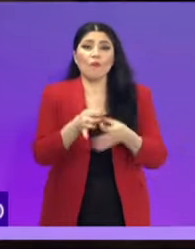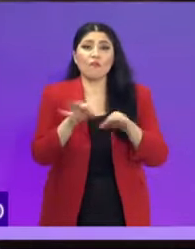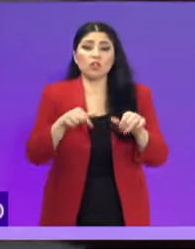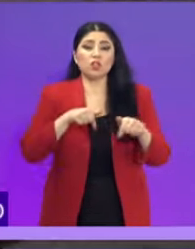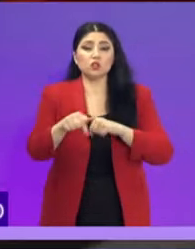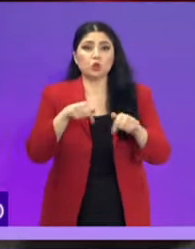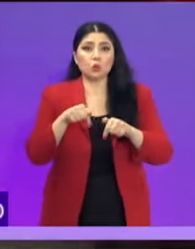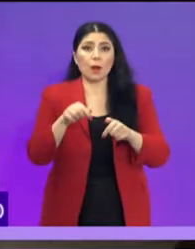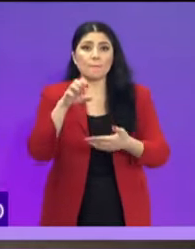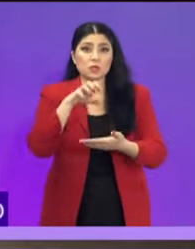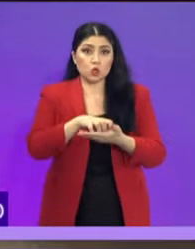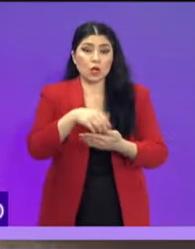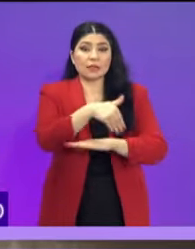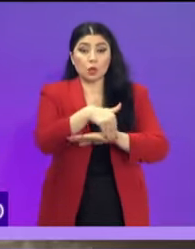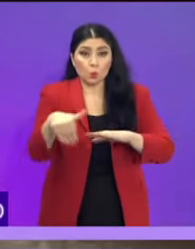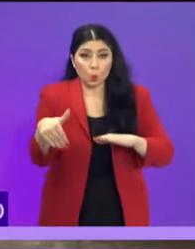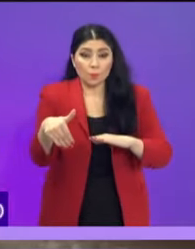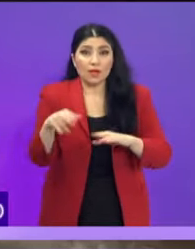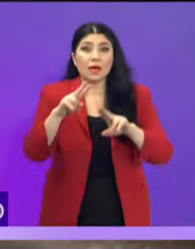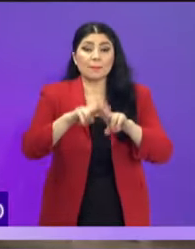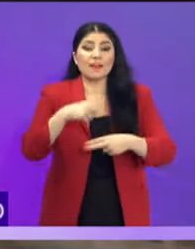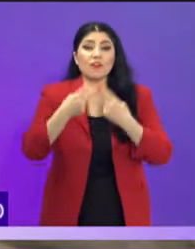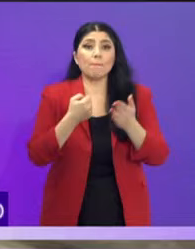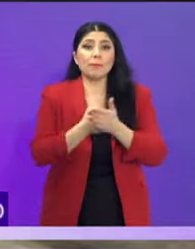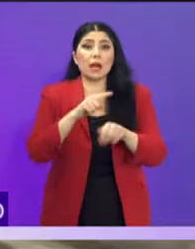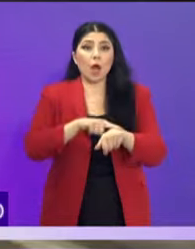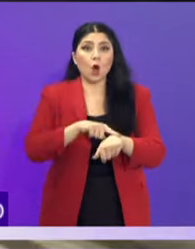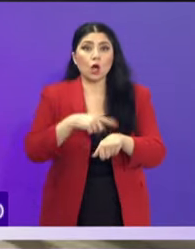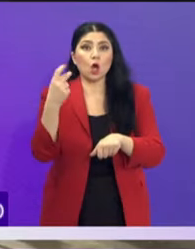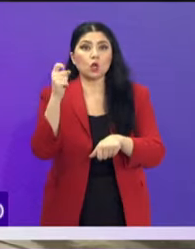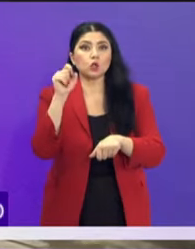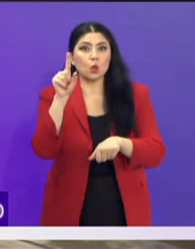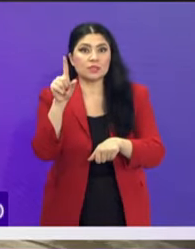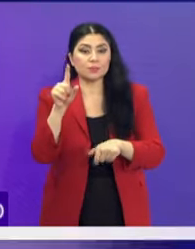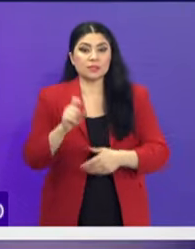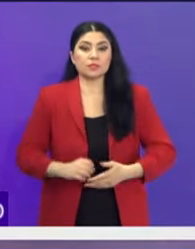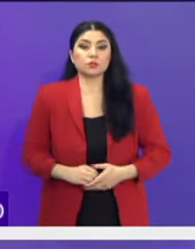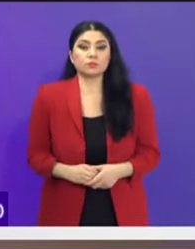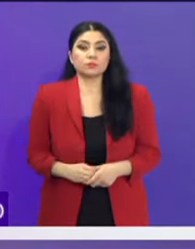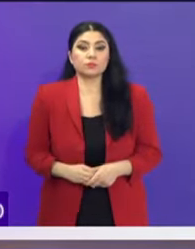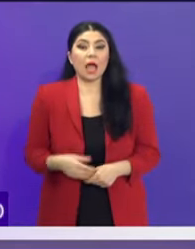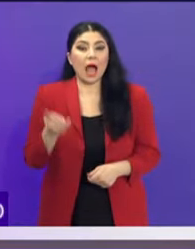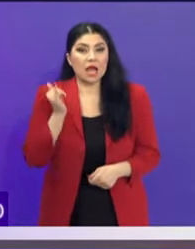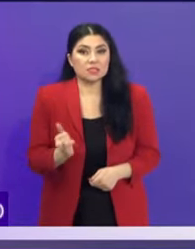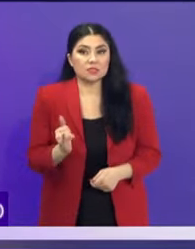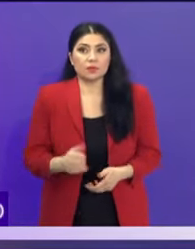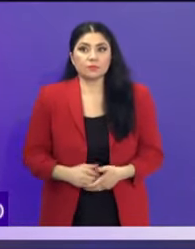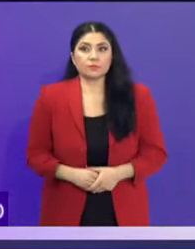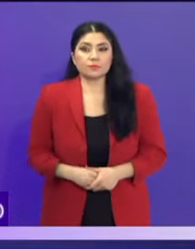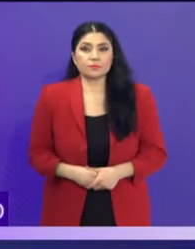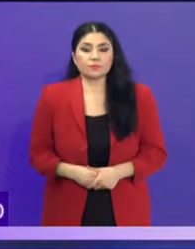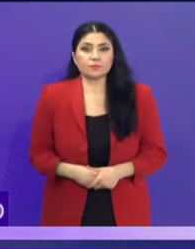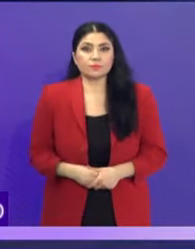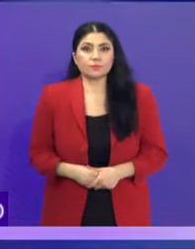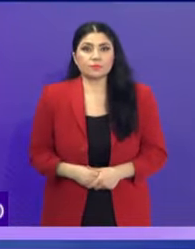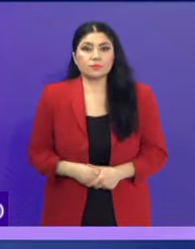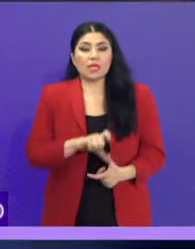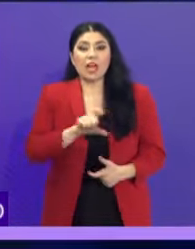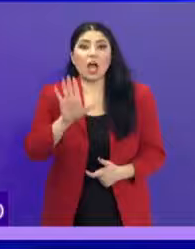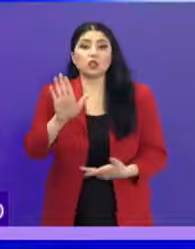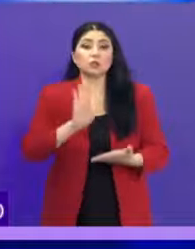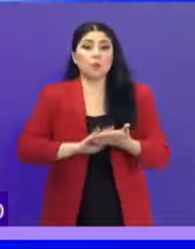circula pe respectivele tronsoane rămâne în vigoare până la ora 12. Astăzi, din acest motiv,